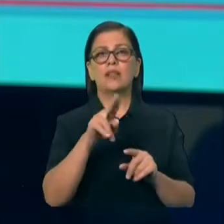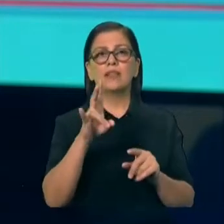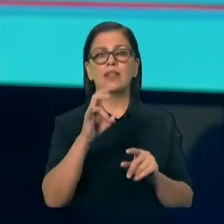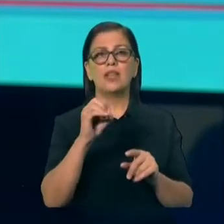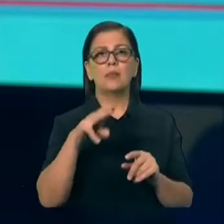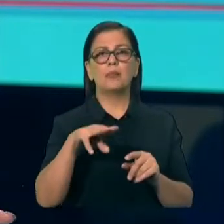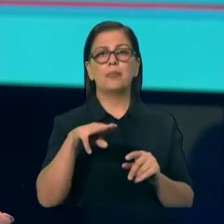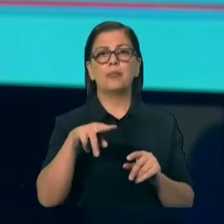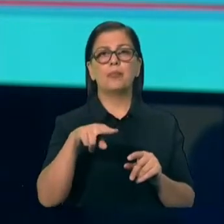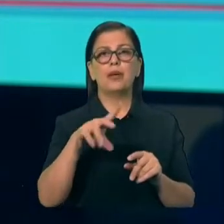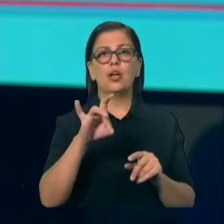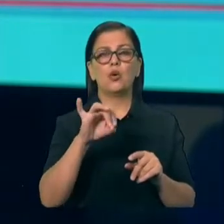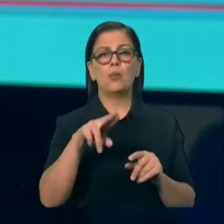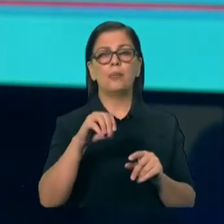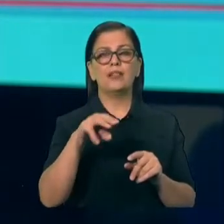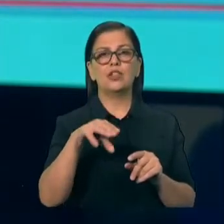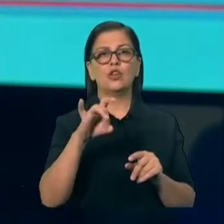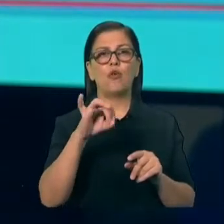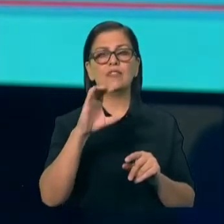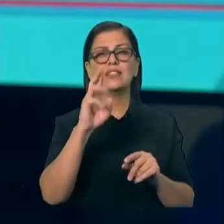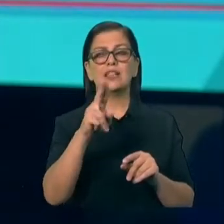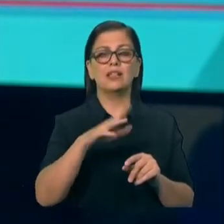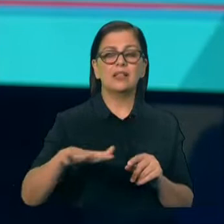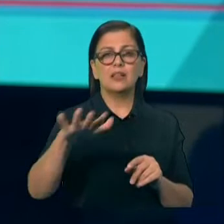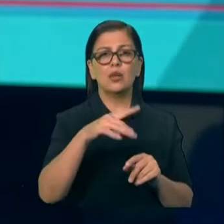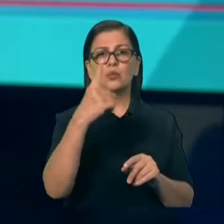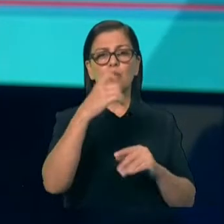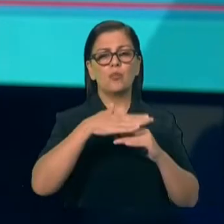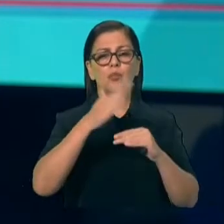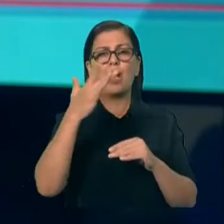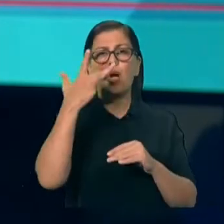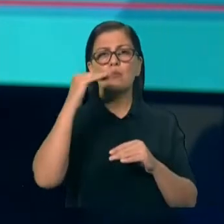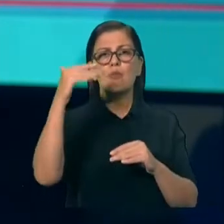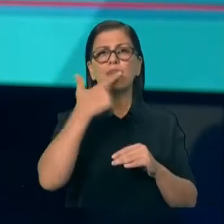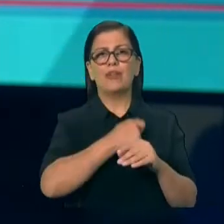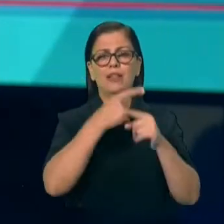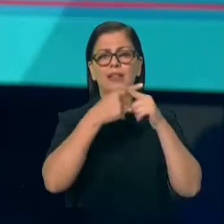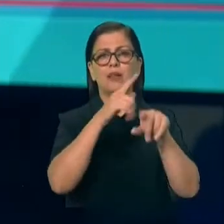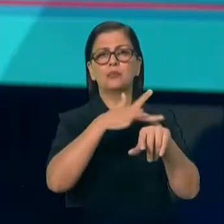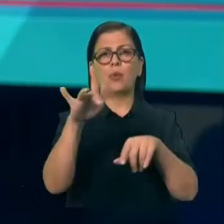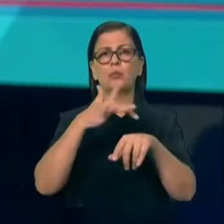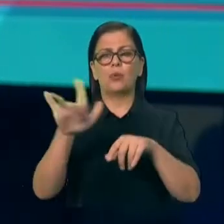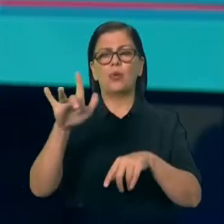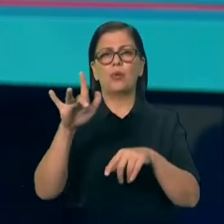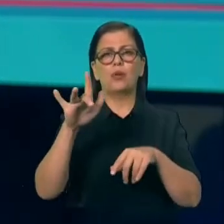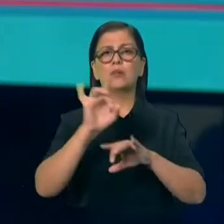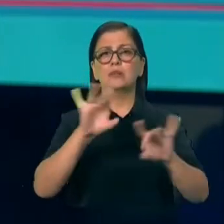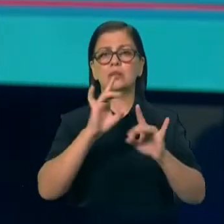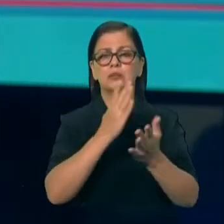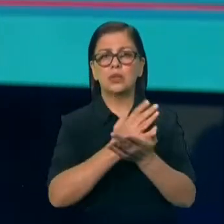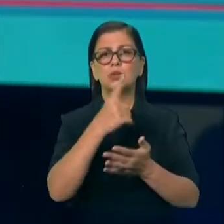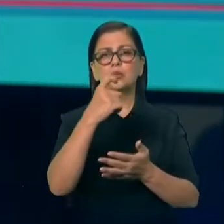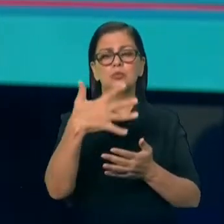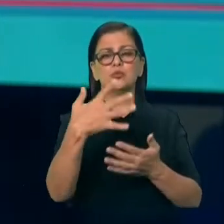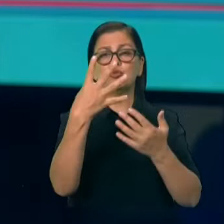olan 100-dən çox HIMARS raketinin sıradan çıxarıldığını bildirib. Rusiya-Ukrayna müharibəsinin 154-cü günündə